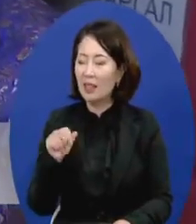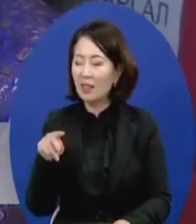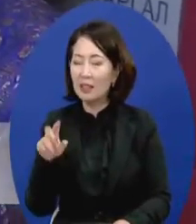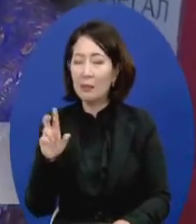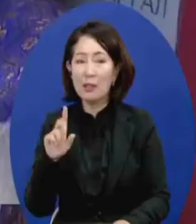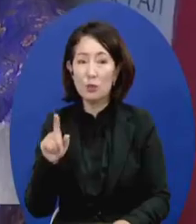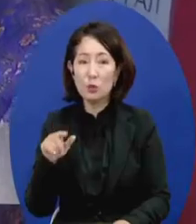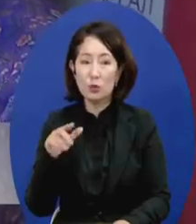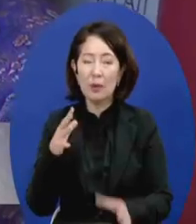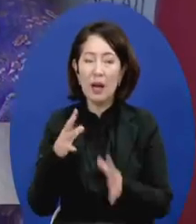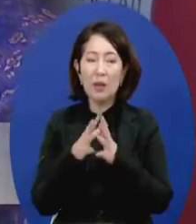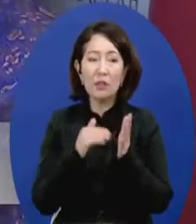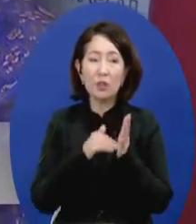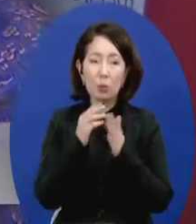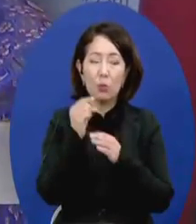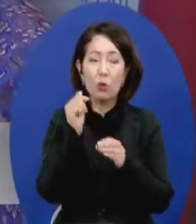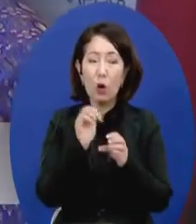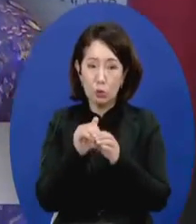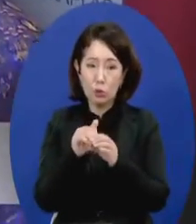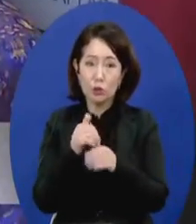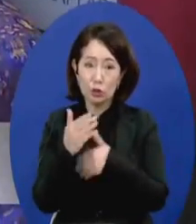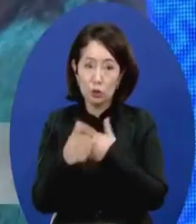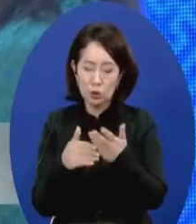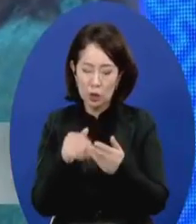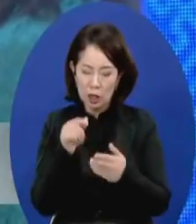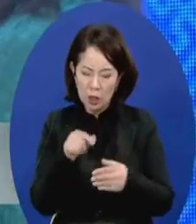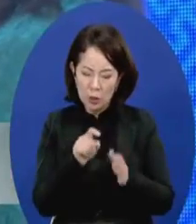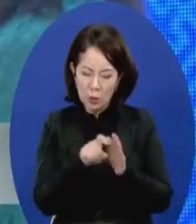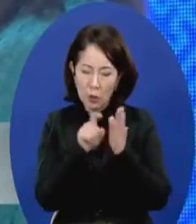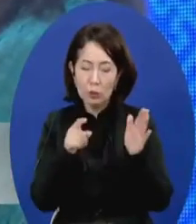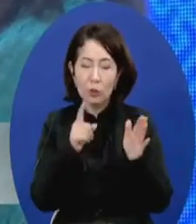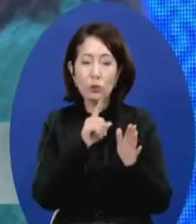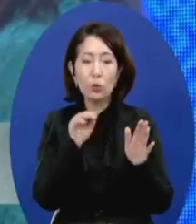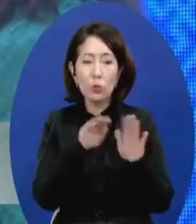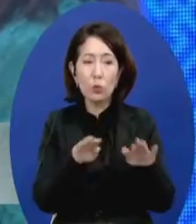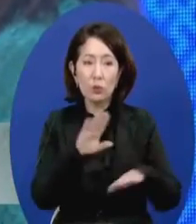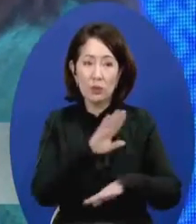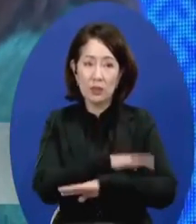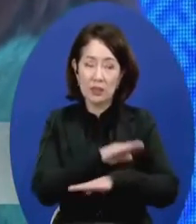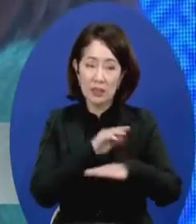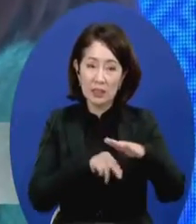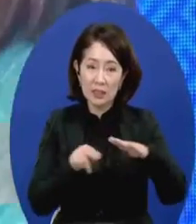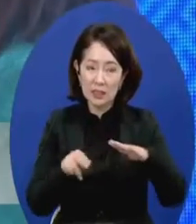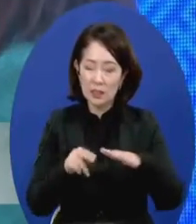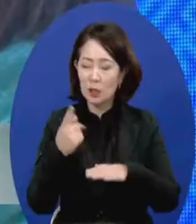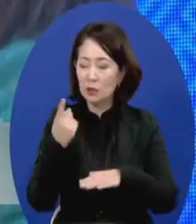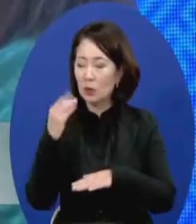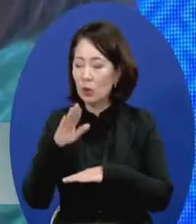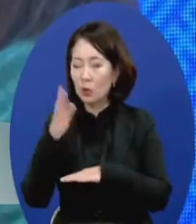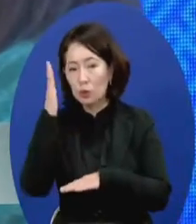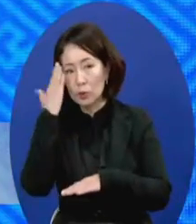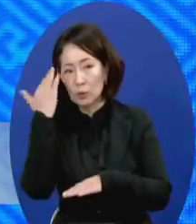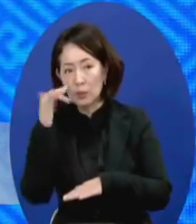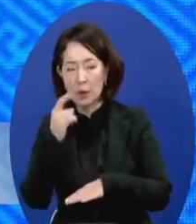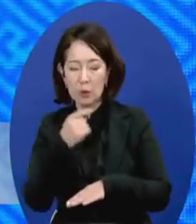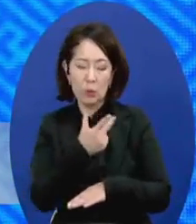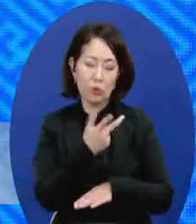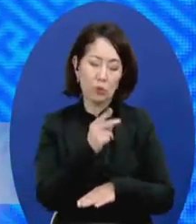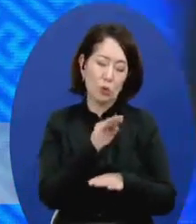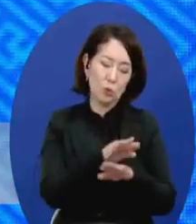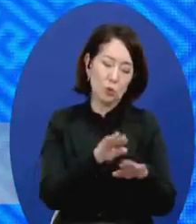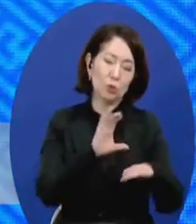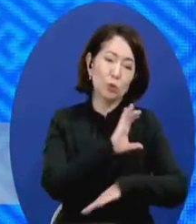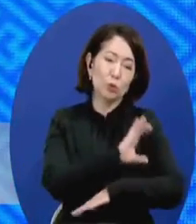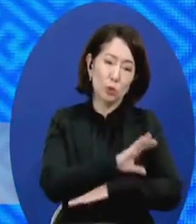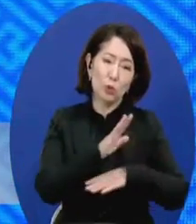суманд 10 гаруй тэрбум төгрөгийн хөрөнгө оруулалт хийсэн. Энэ хугацаанд 100 хүүхдийн цэцэрлэг, 150 хүүхдийн дотуур байр, 320